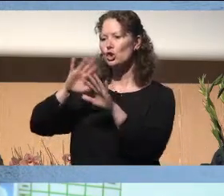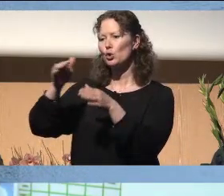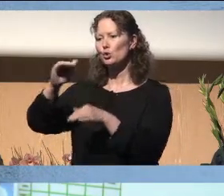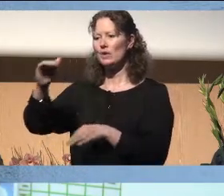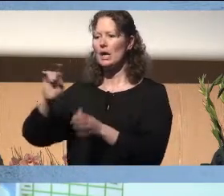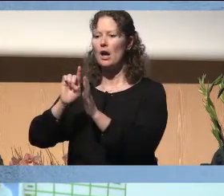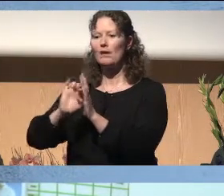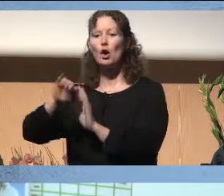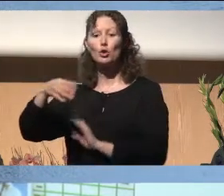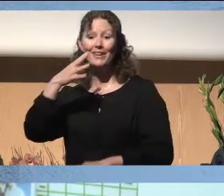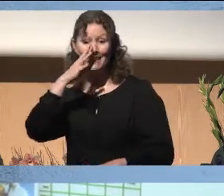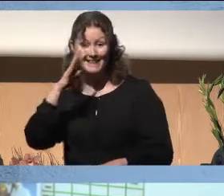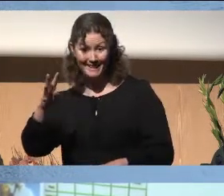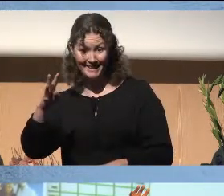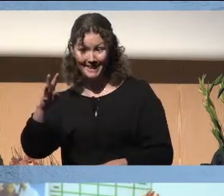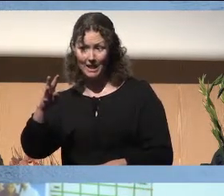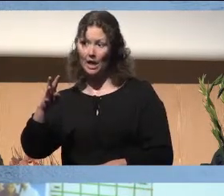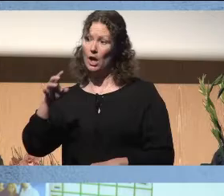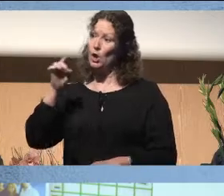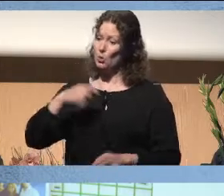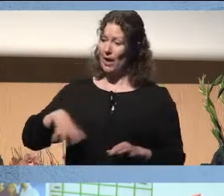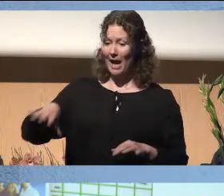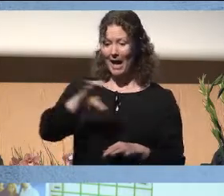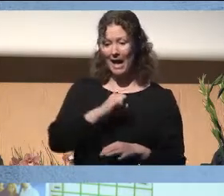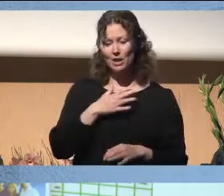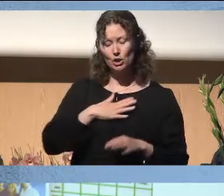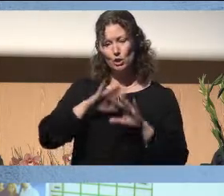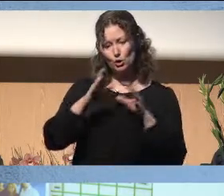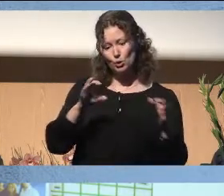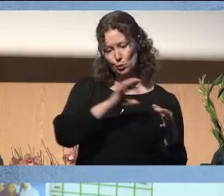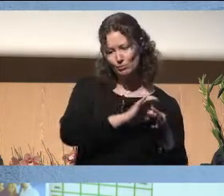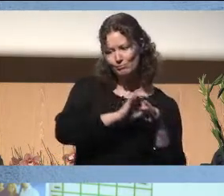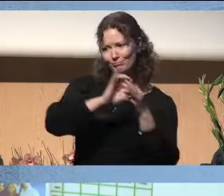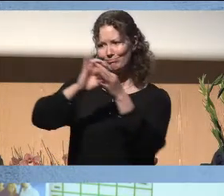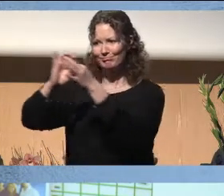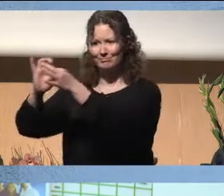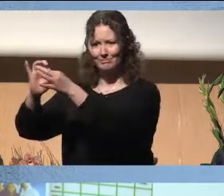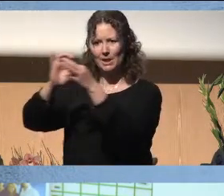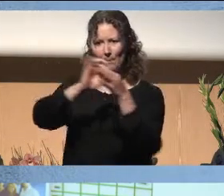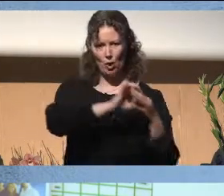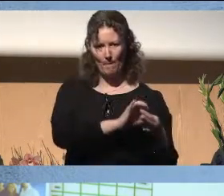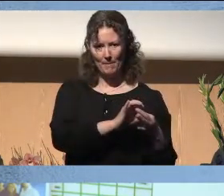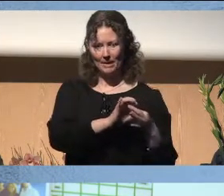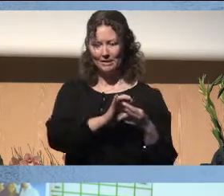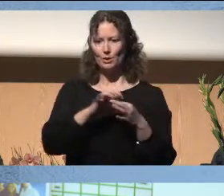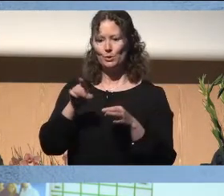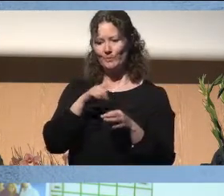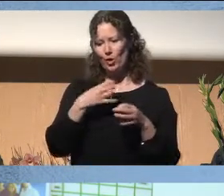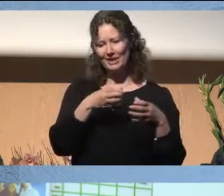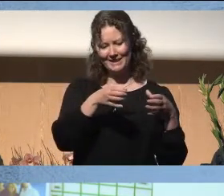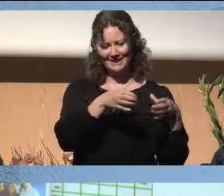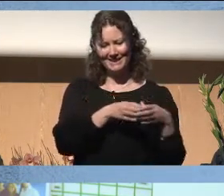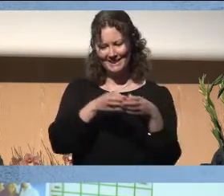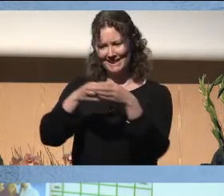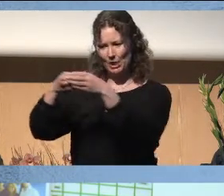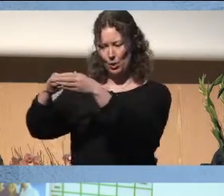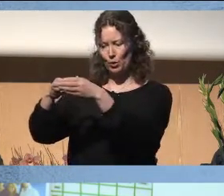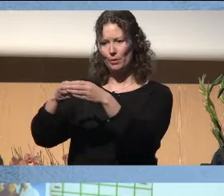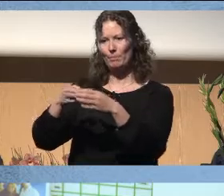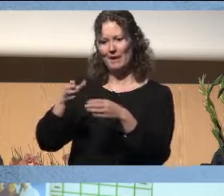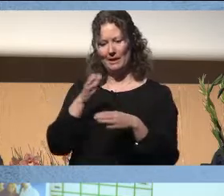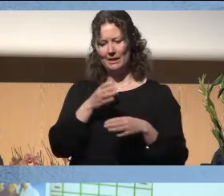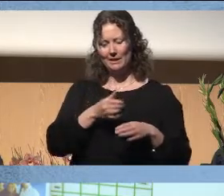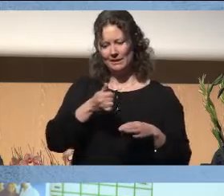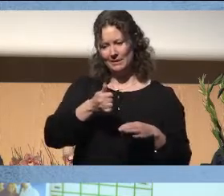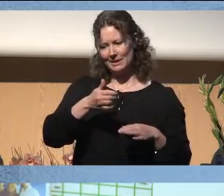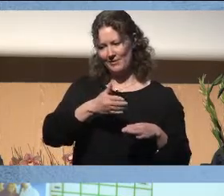klockan 8:45. Nu är hela sjukhuset sammankopplat på det hållet. Så våra silos mellan olika chefled.